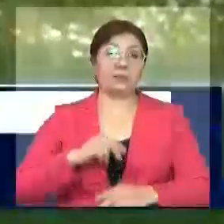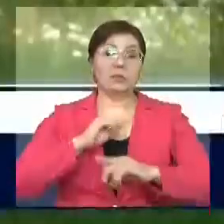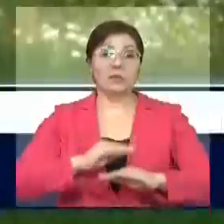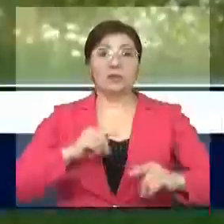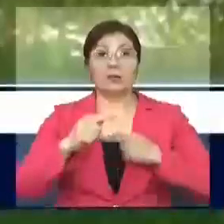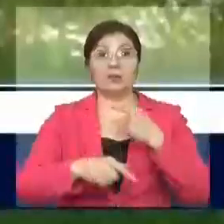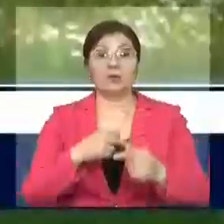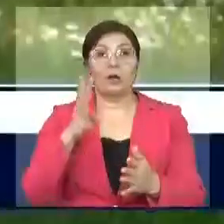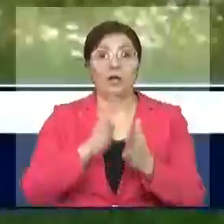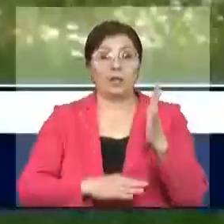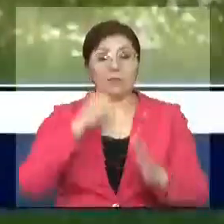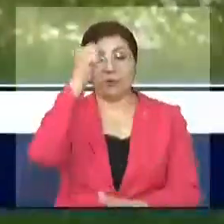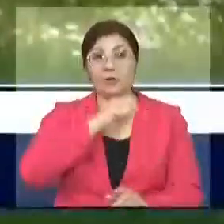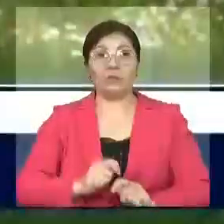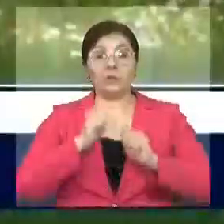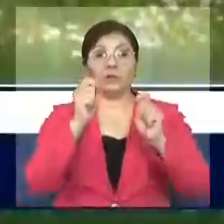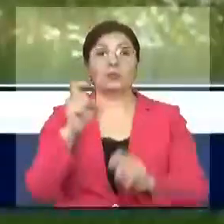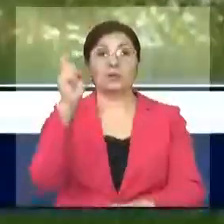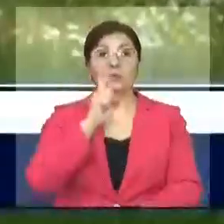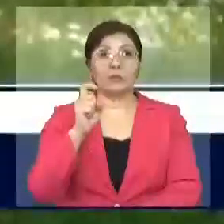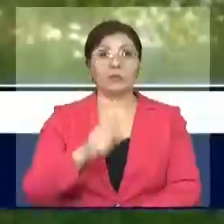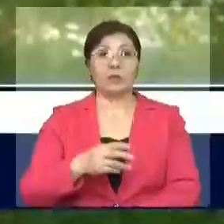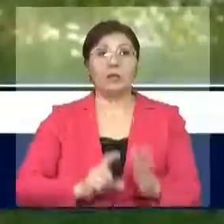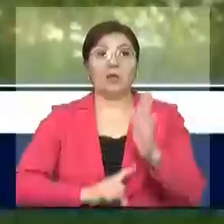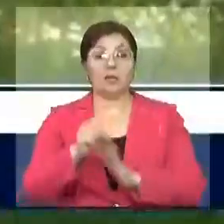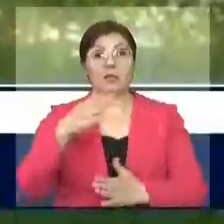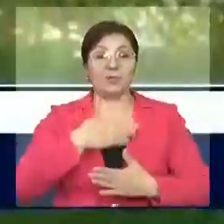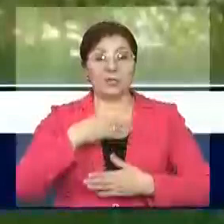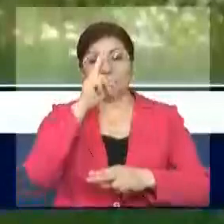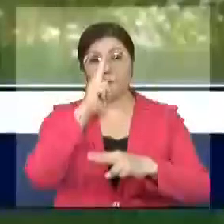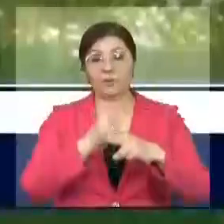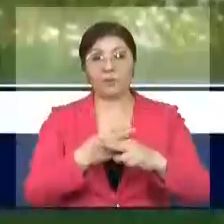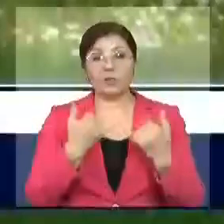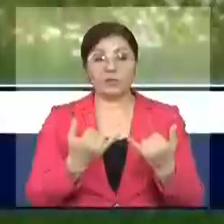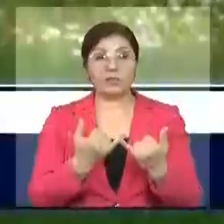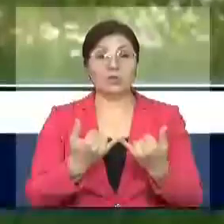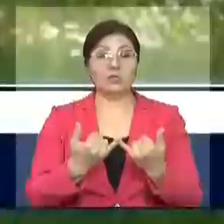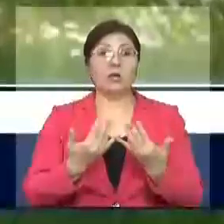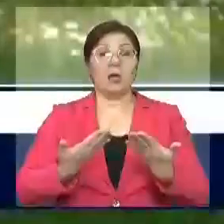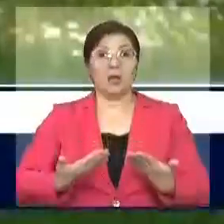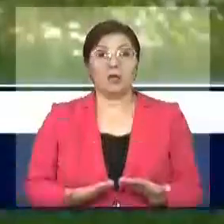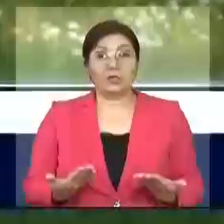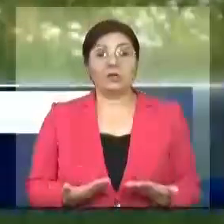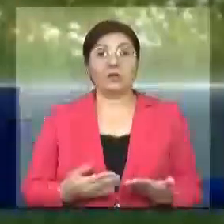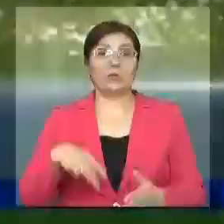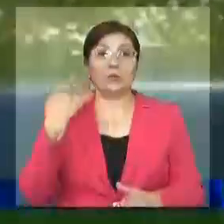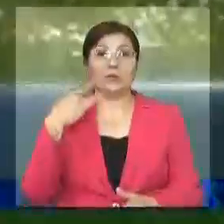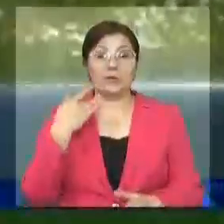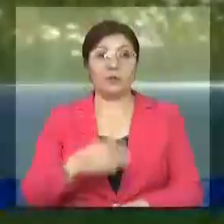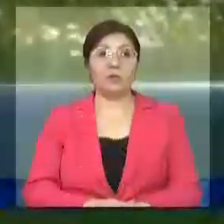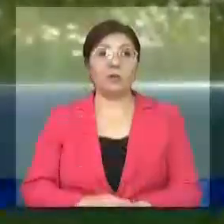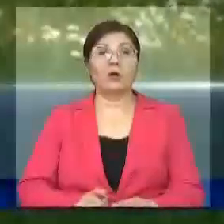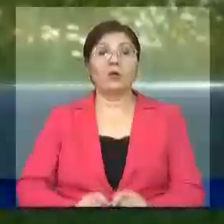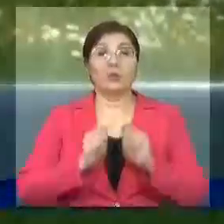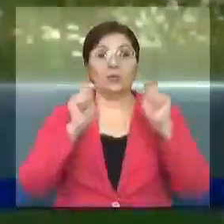90-м году. Начинал дядька мой. Он сейчас в данный момент в Германии. Он основал это